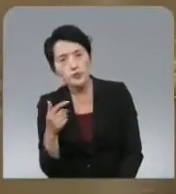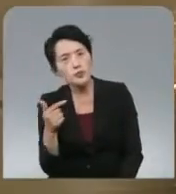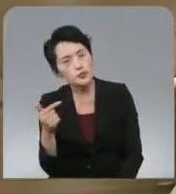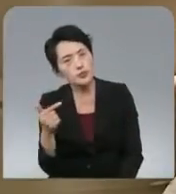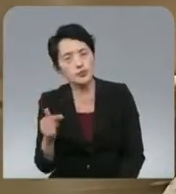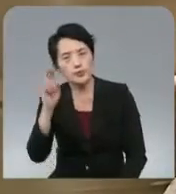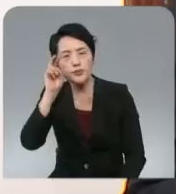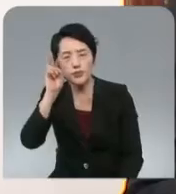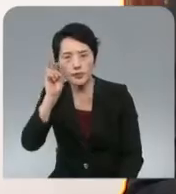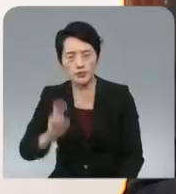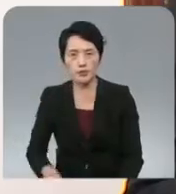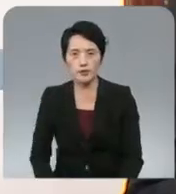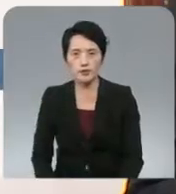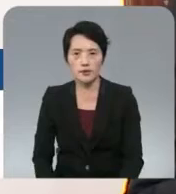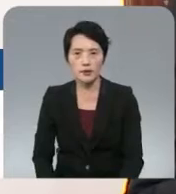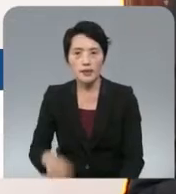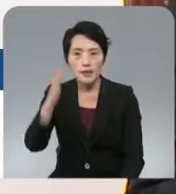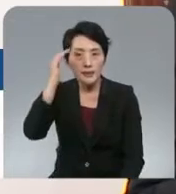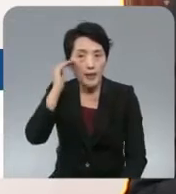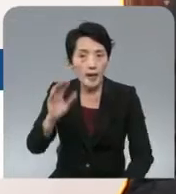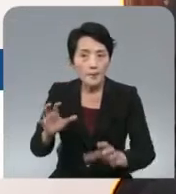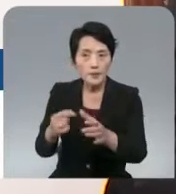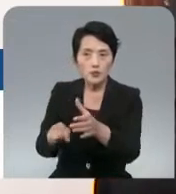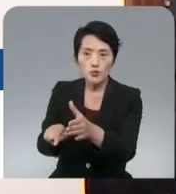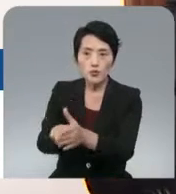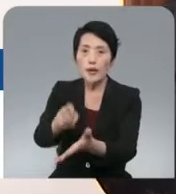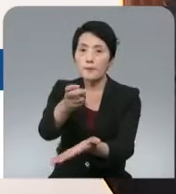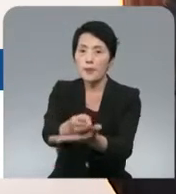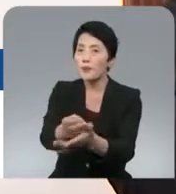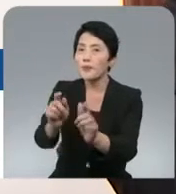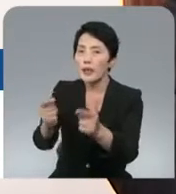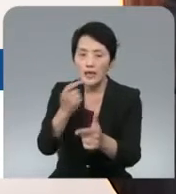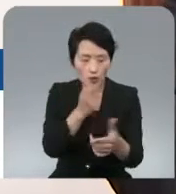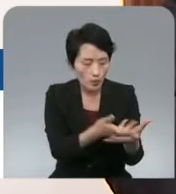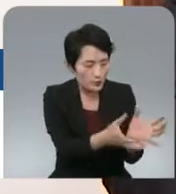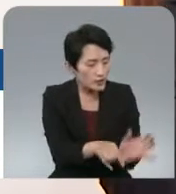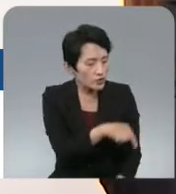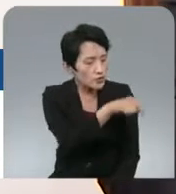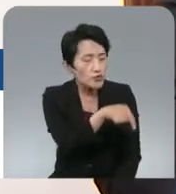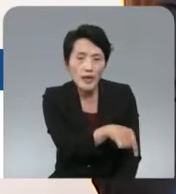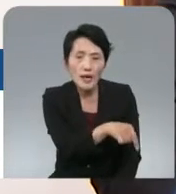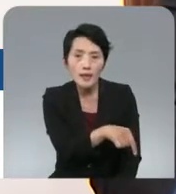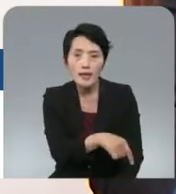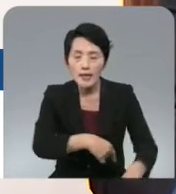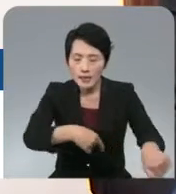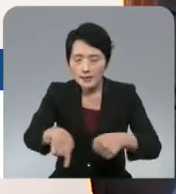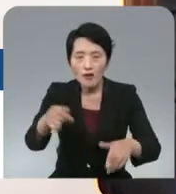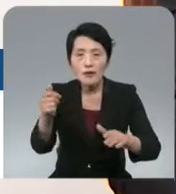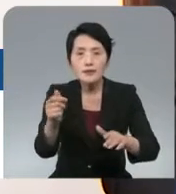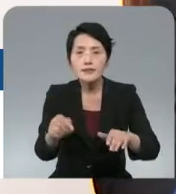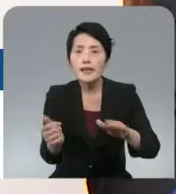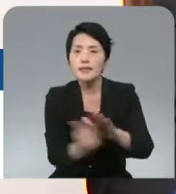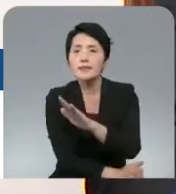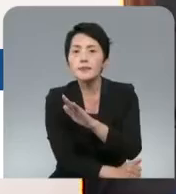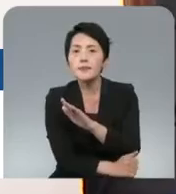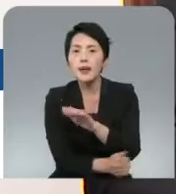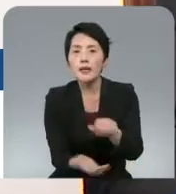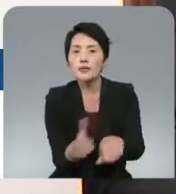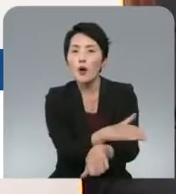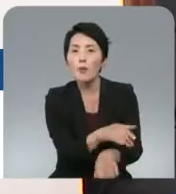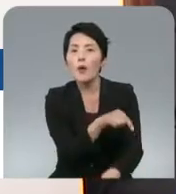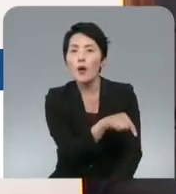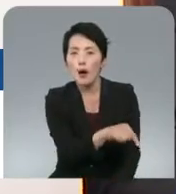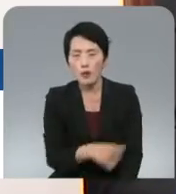la situation révisée et le gouvernement de bras achetés et la quantité dépassée de la céréale de base des Coréens si sa production